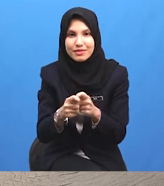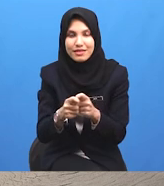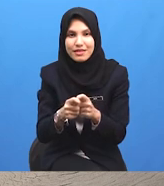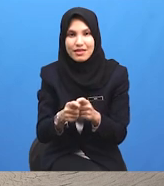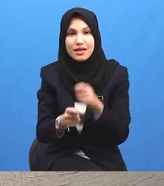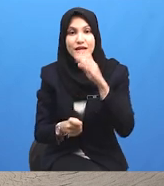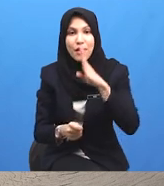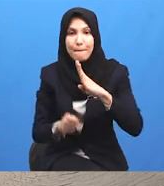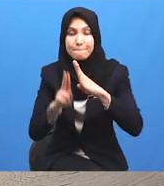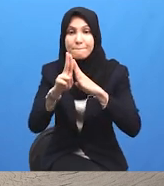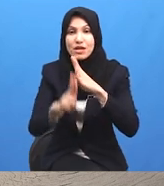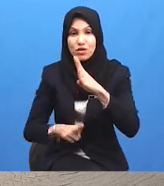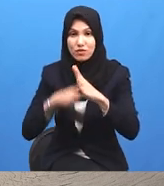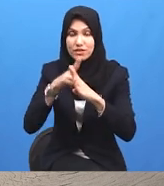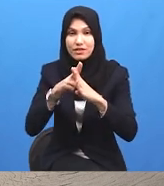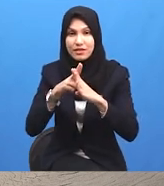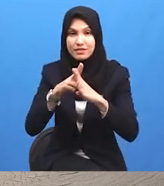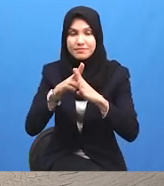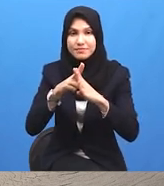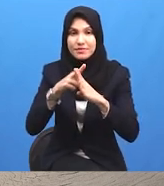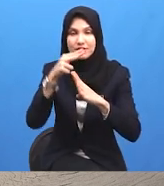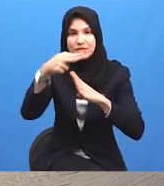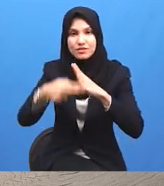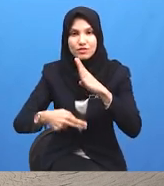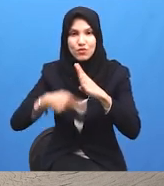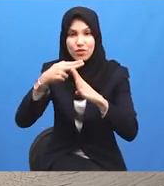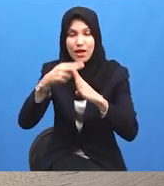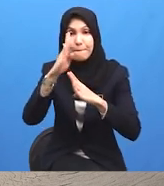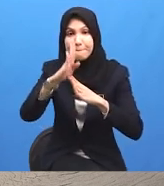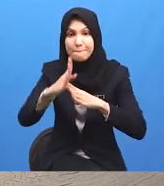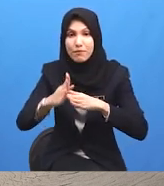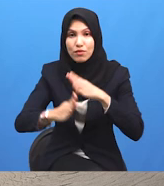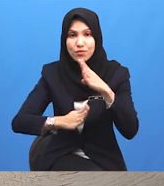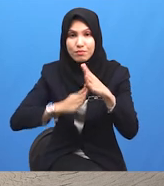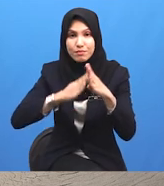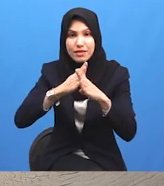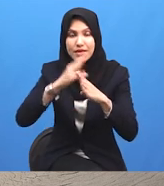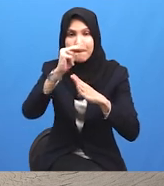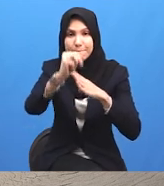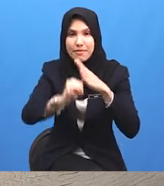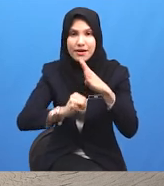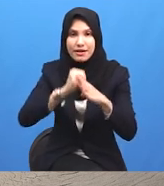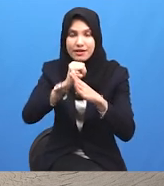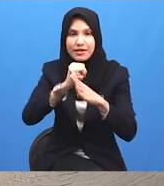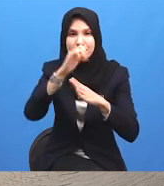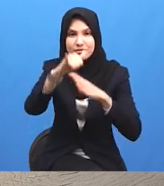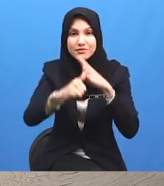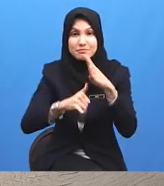Eutarit, Zura, Bumi, Mareh, Mustari